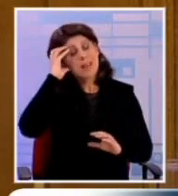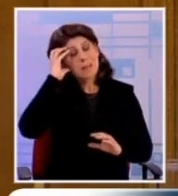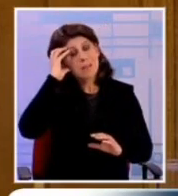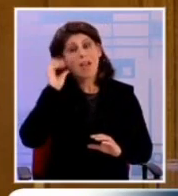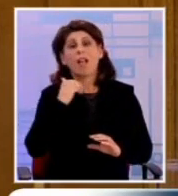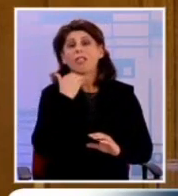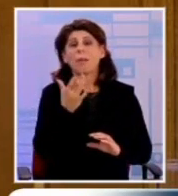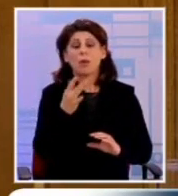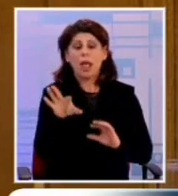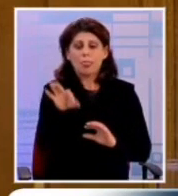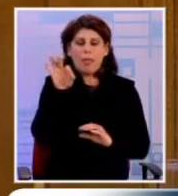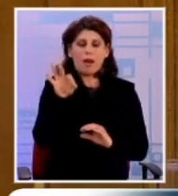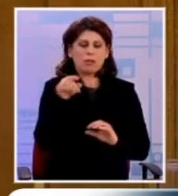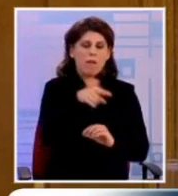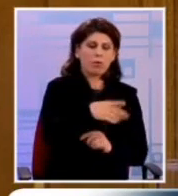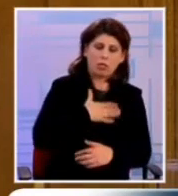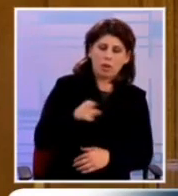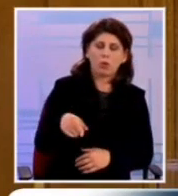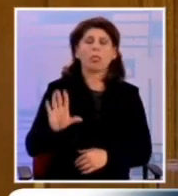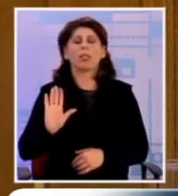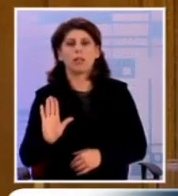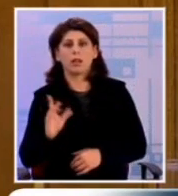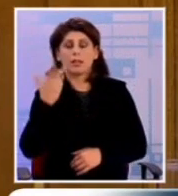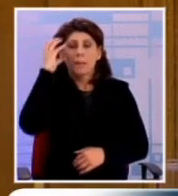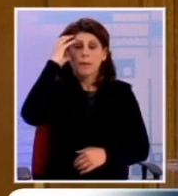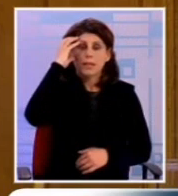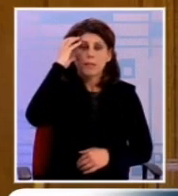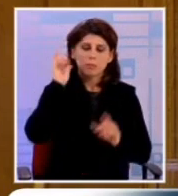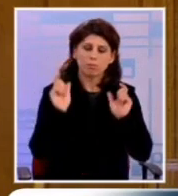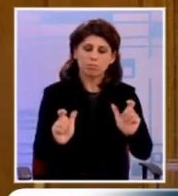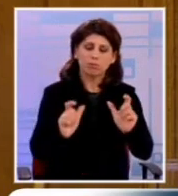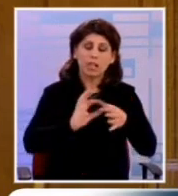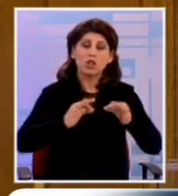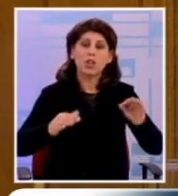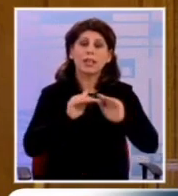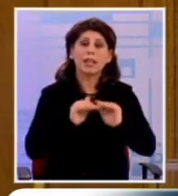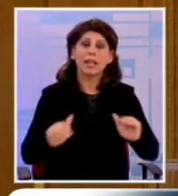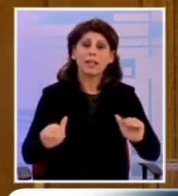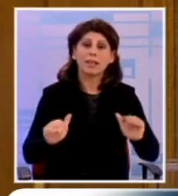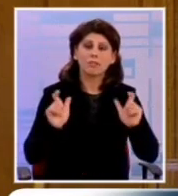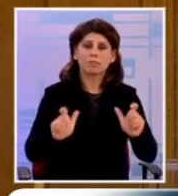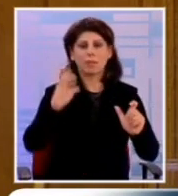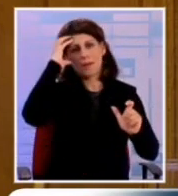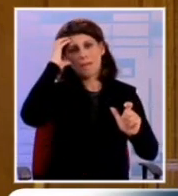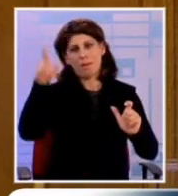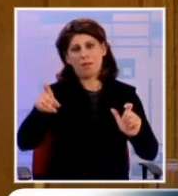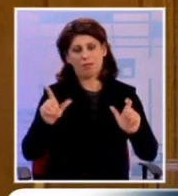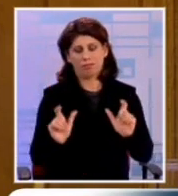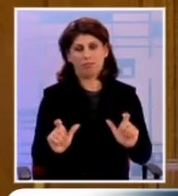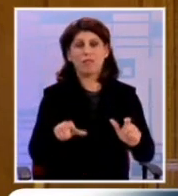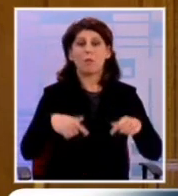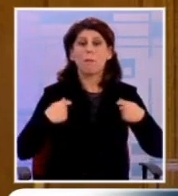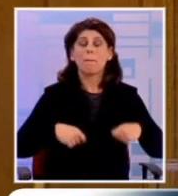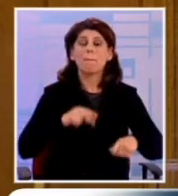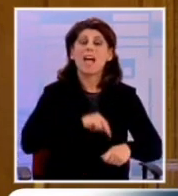να είναι επιλεκτική, γιατί είναι ο θεματοφύλακας της ιστορίας και της ειρήνης. Είναι η περιουσία